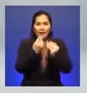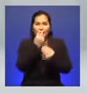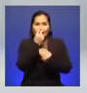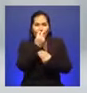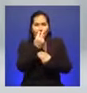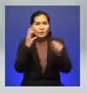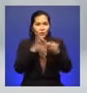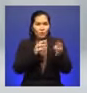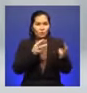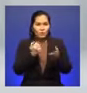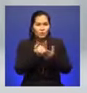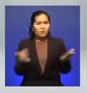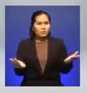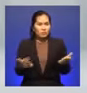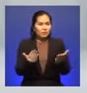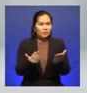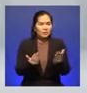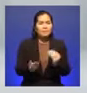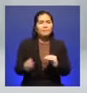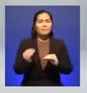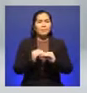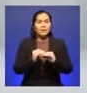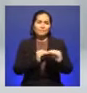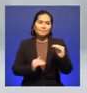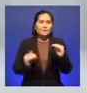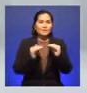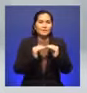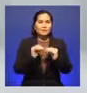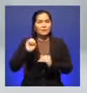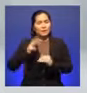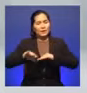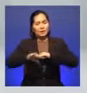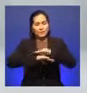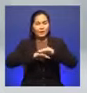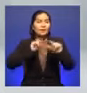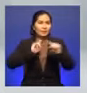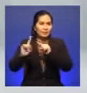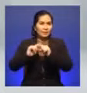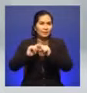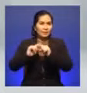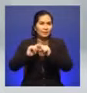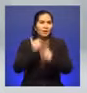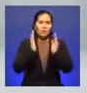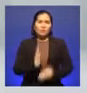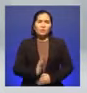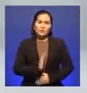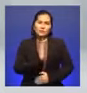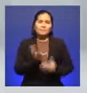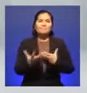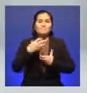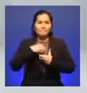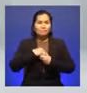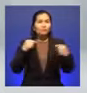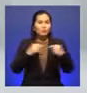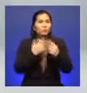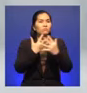ไปหนุนเสริมเพื่อให้เกิดการเข้าถึงสิทธิสวัสดิการพื้นฐานหรือยังคงศักดิ์ศรีความเป็นมนุษย์อยู่ภายในเรือนจ